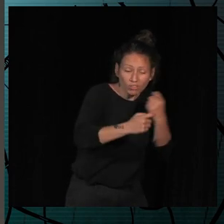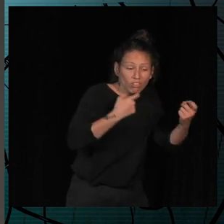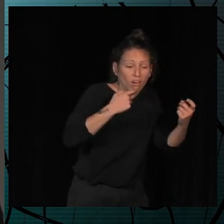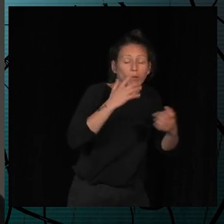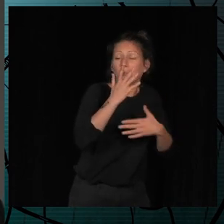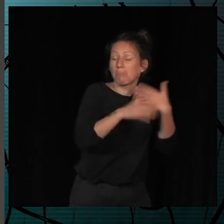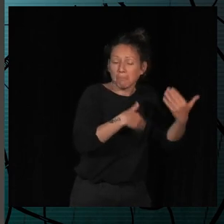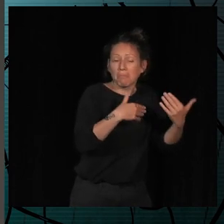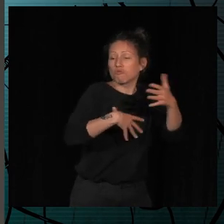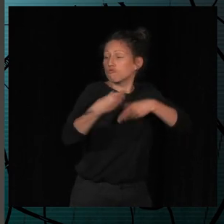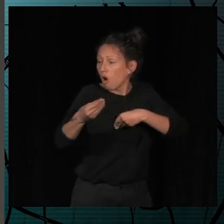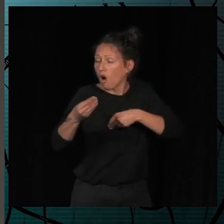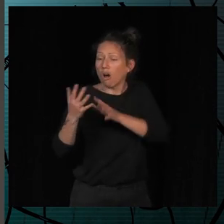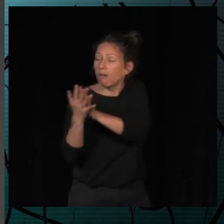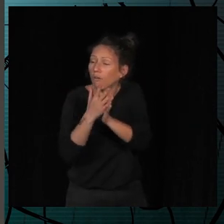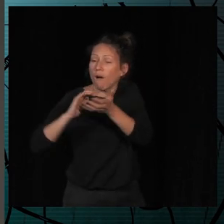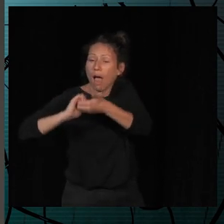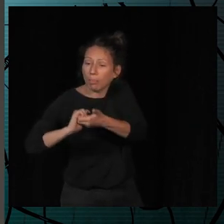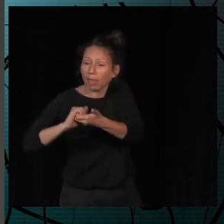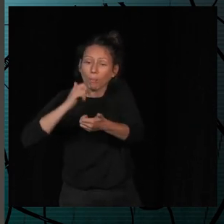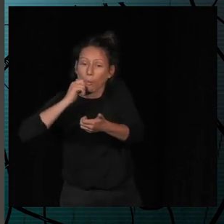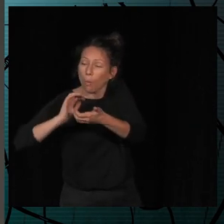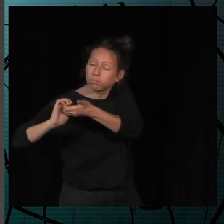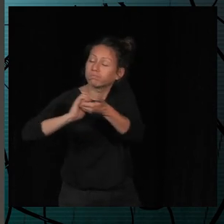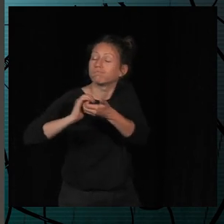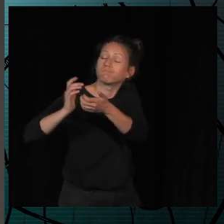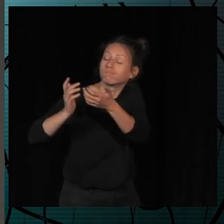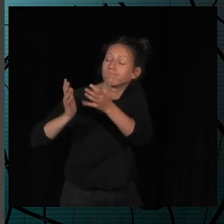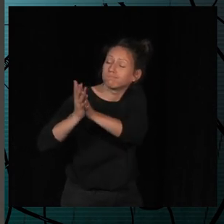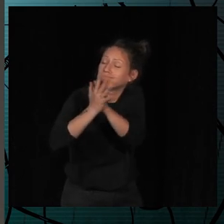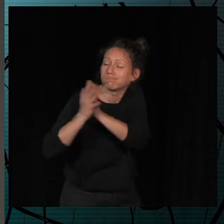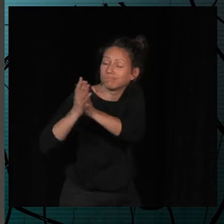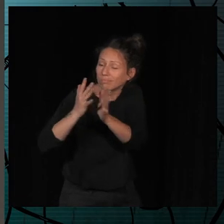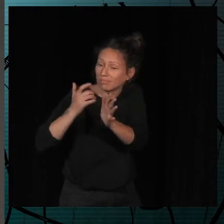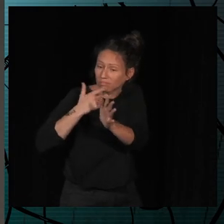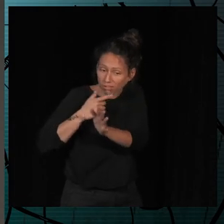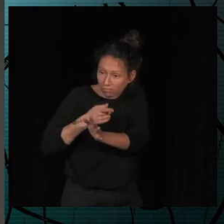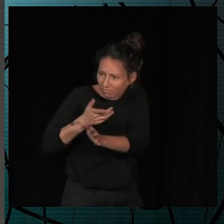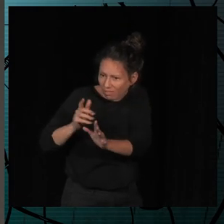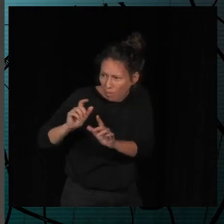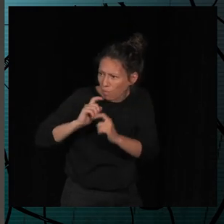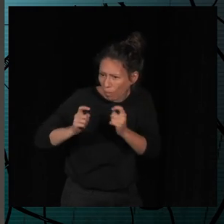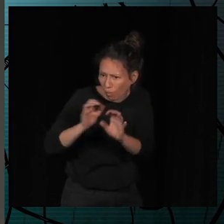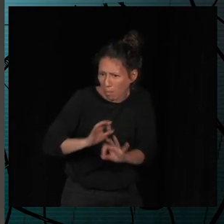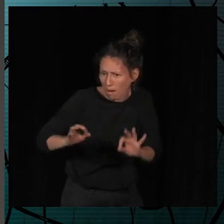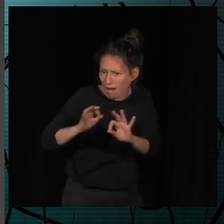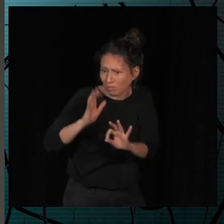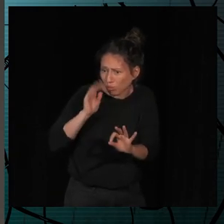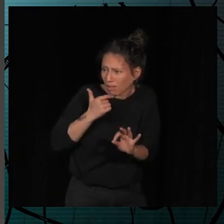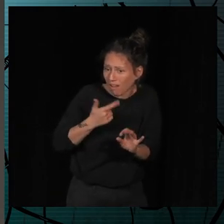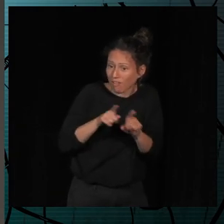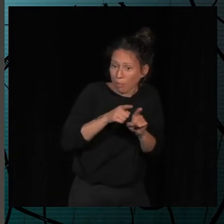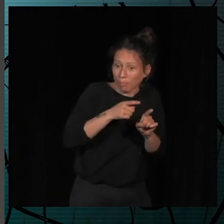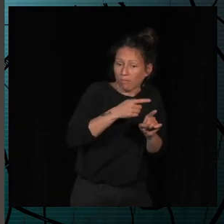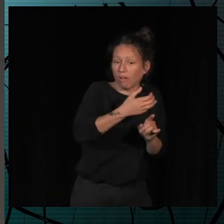d'étude à long terme et aujourd'hui on met beaucoup l'accent sur la contextualisation alors l'Académie américaine de pédiatrie essaie de continuer à à faire